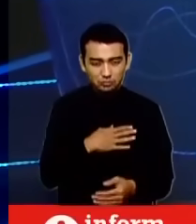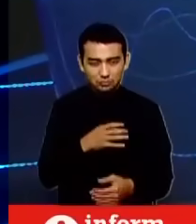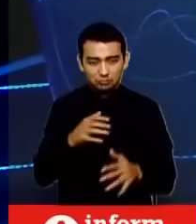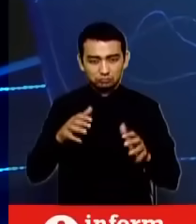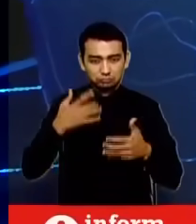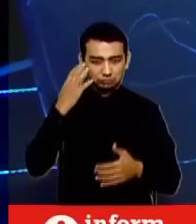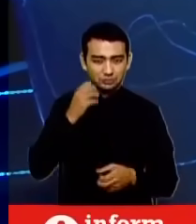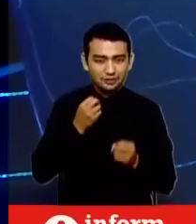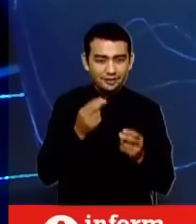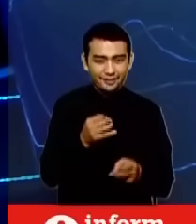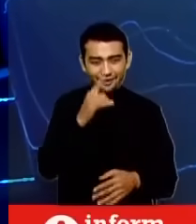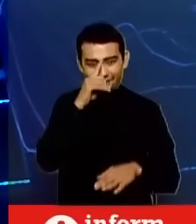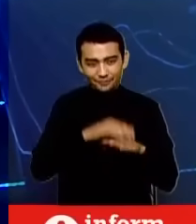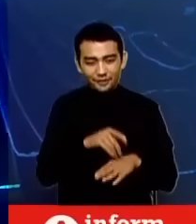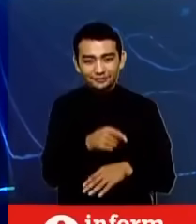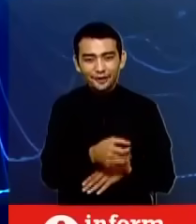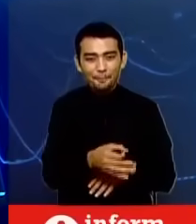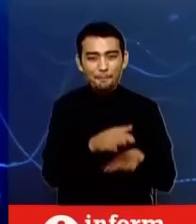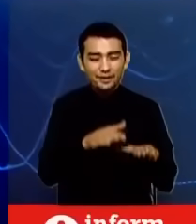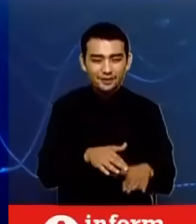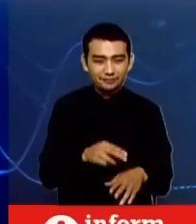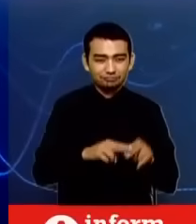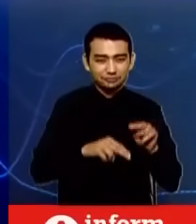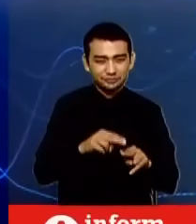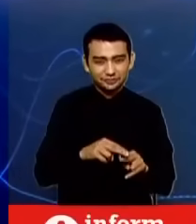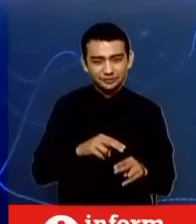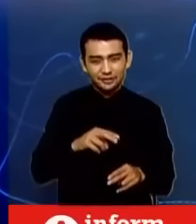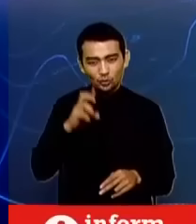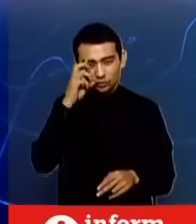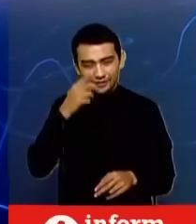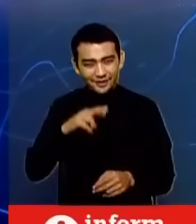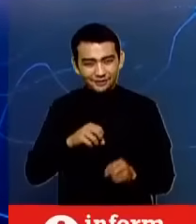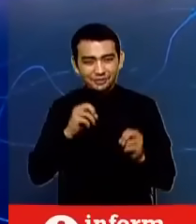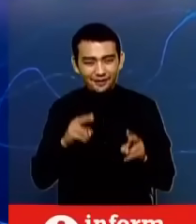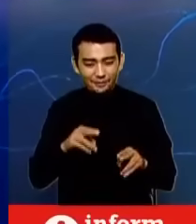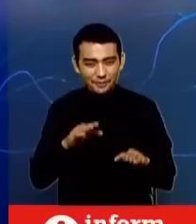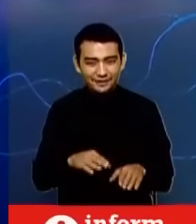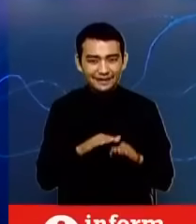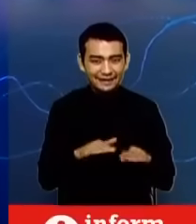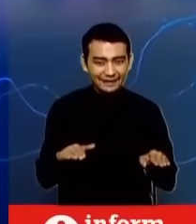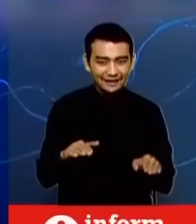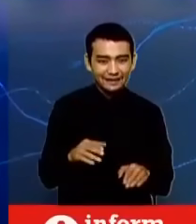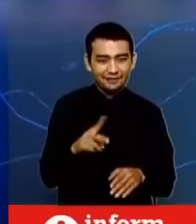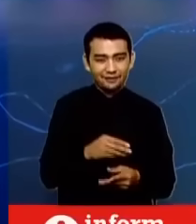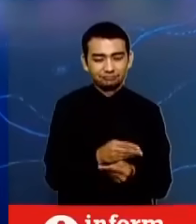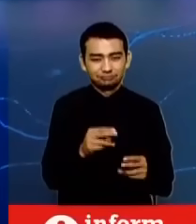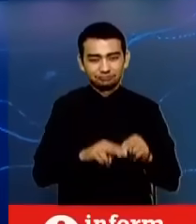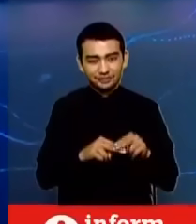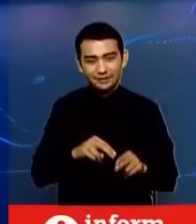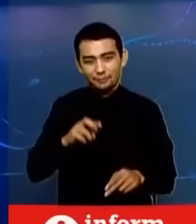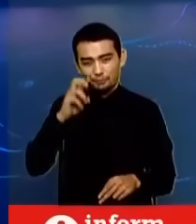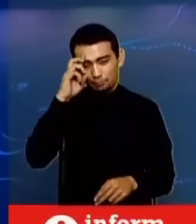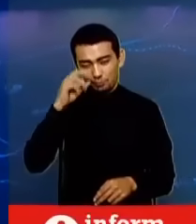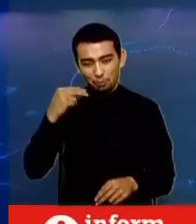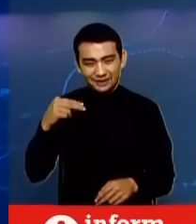өкілдері болса, аумаққа әлеуметтік нысан салынатынын айтады. Ал еліміздің өзге өңірлерінде балалардың игілігіне берілген президент